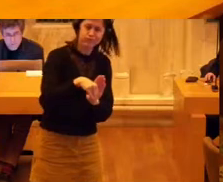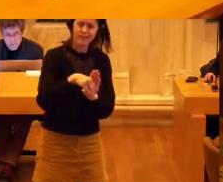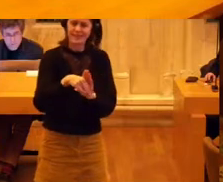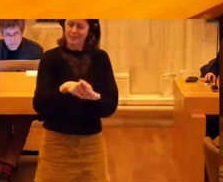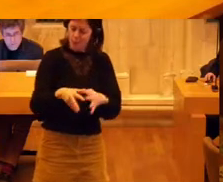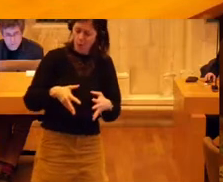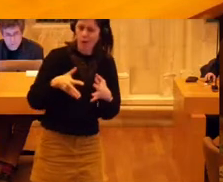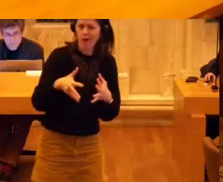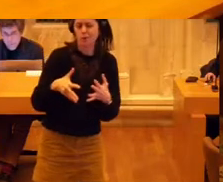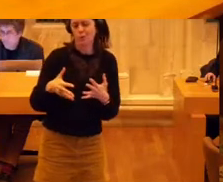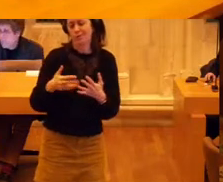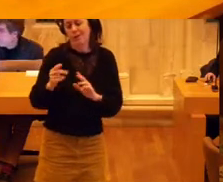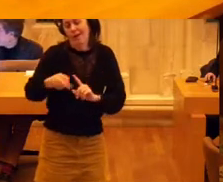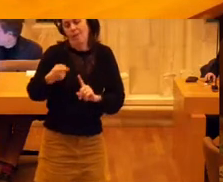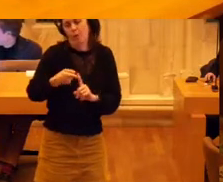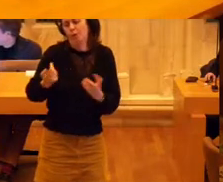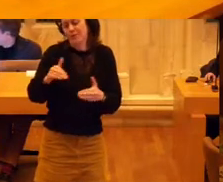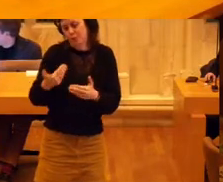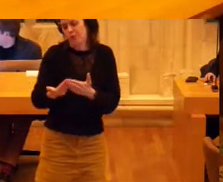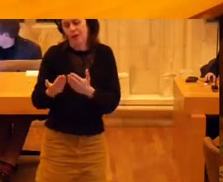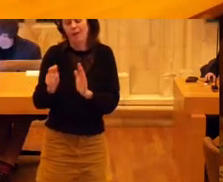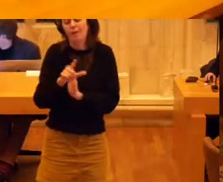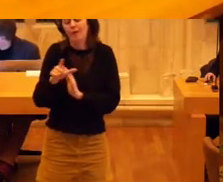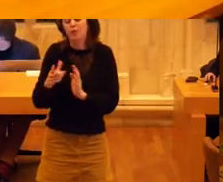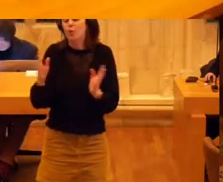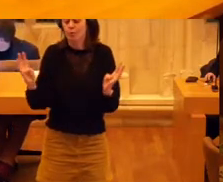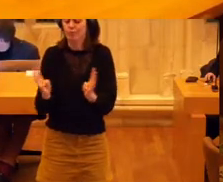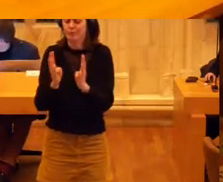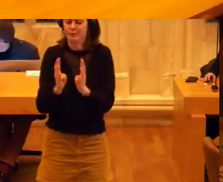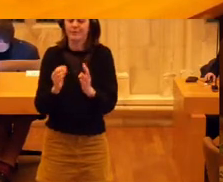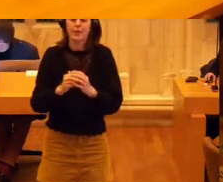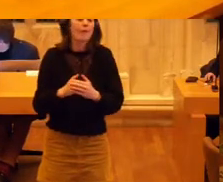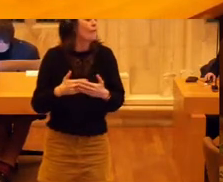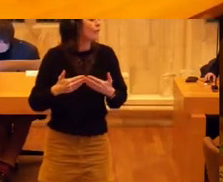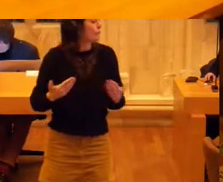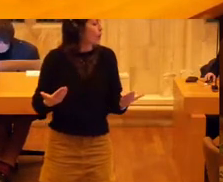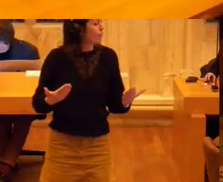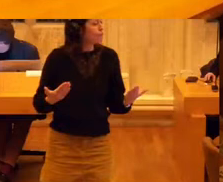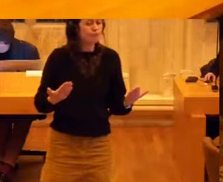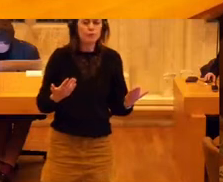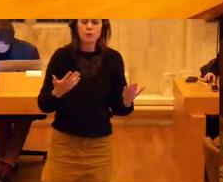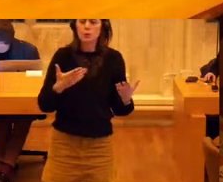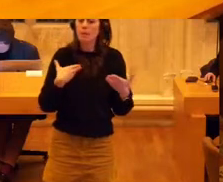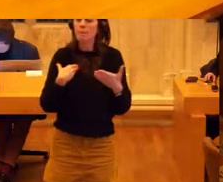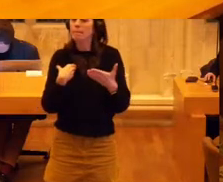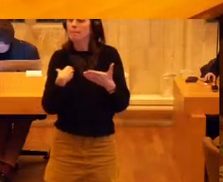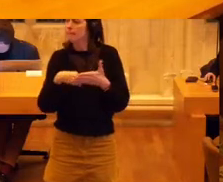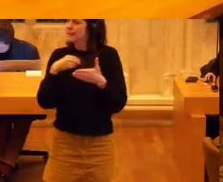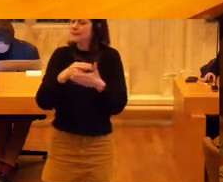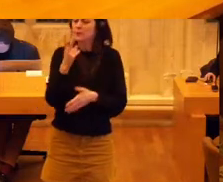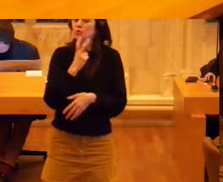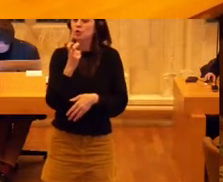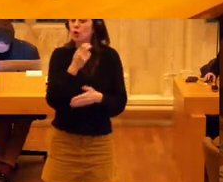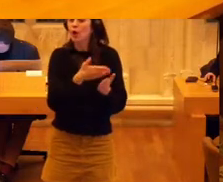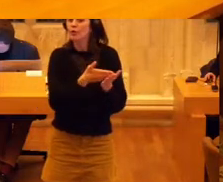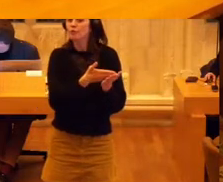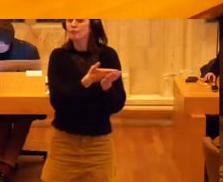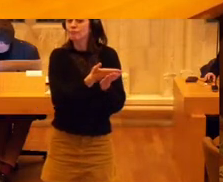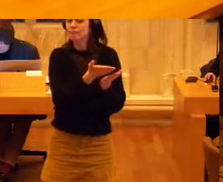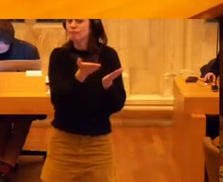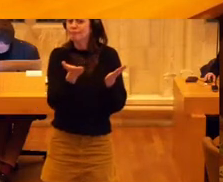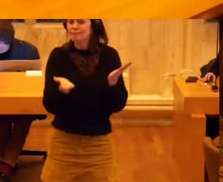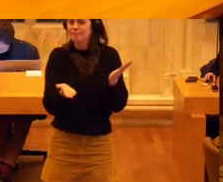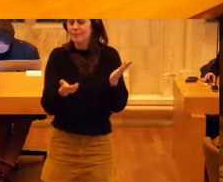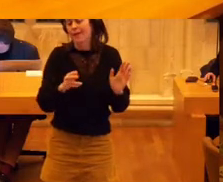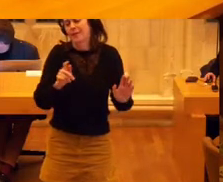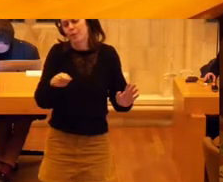à leur côté. Voilà pour ce point sur la participation citoyenne. Et évidemment, vous vous doutez que je me réjouis